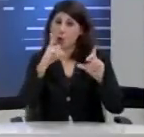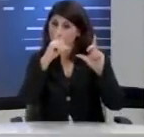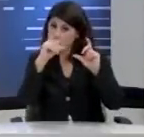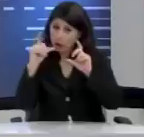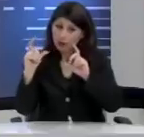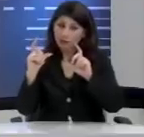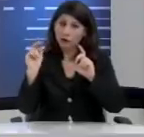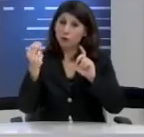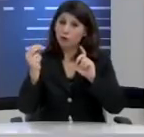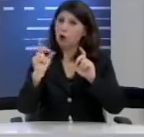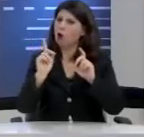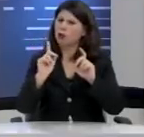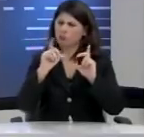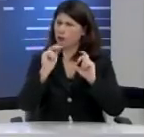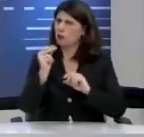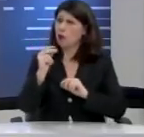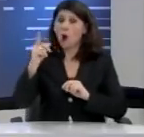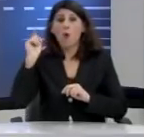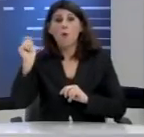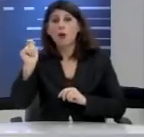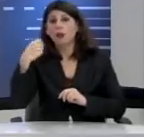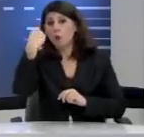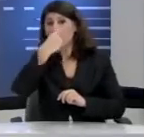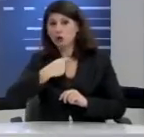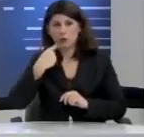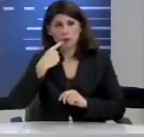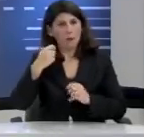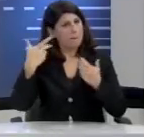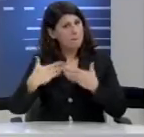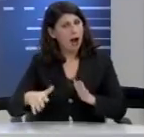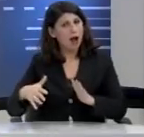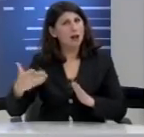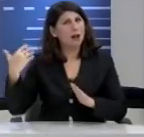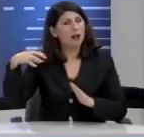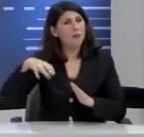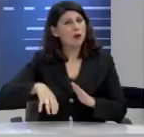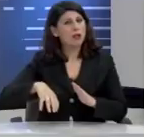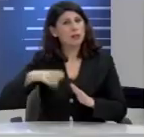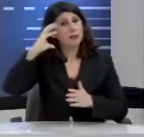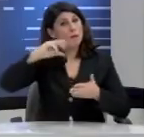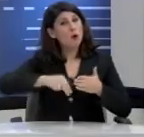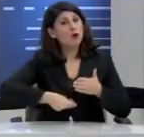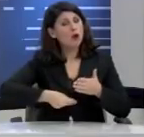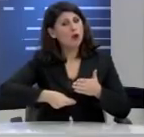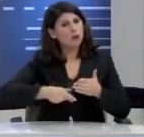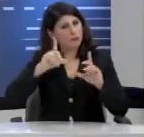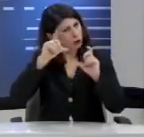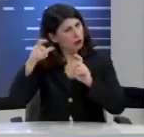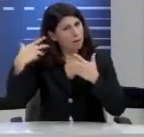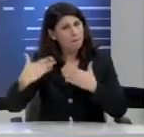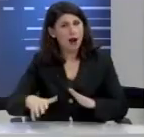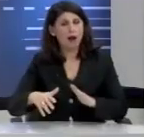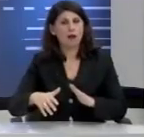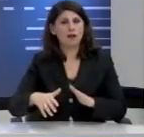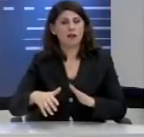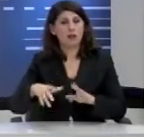φωτογραφίες βουλευτών, όχι βουλευτών, πολιτικών προσώπων είχαν βγει και την περίοδο την μνημονιακή.